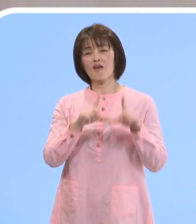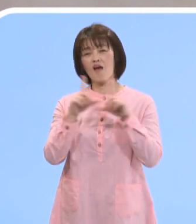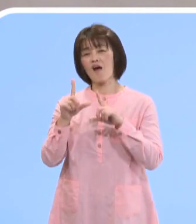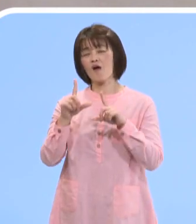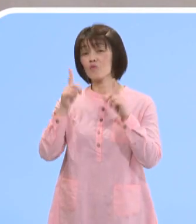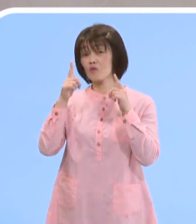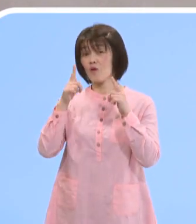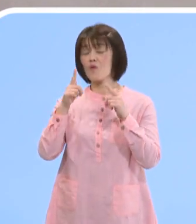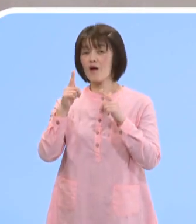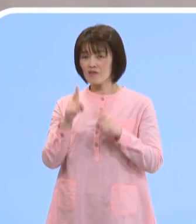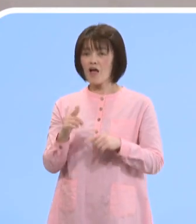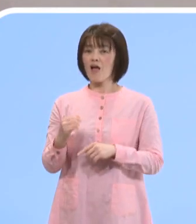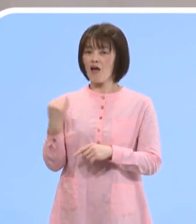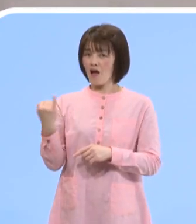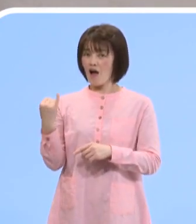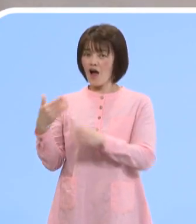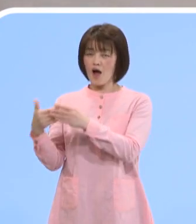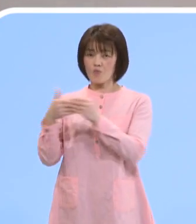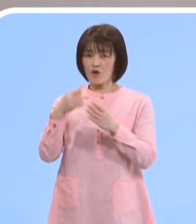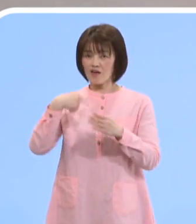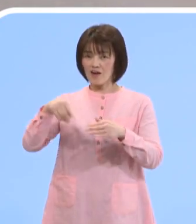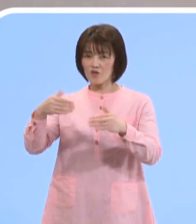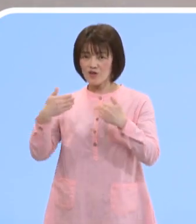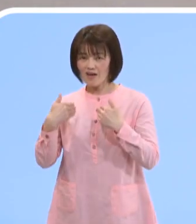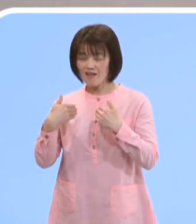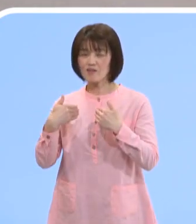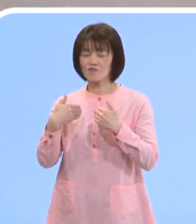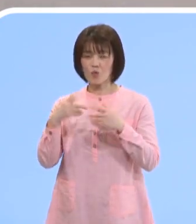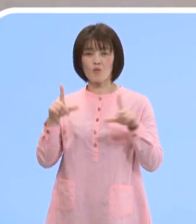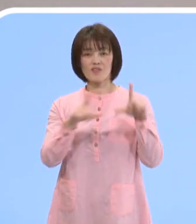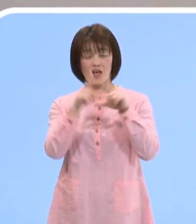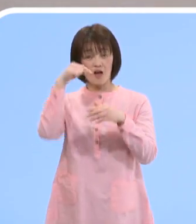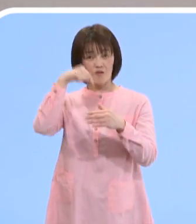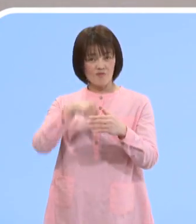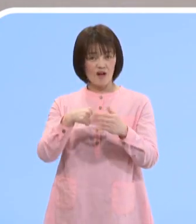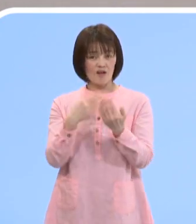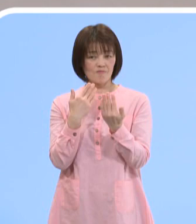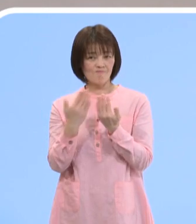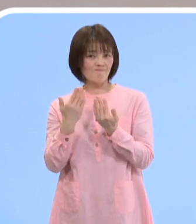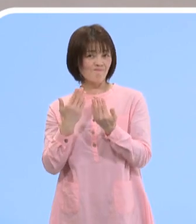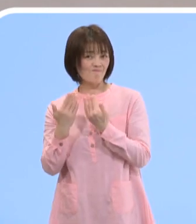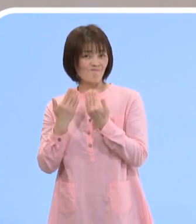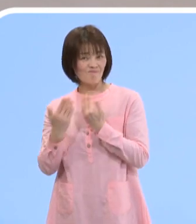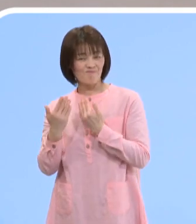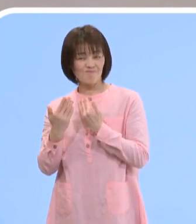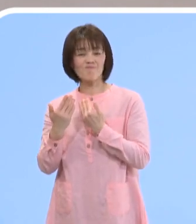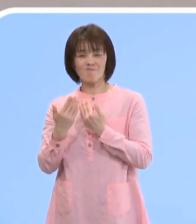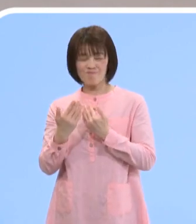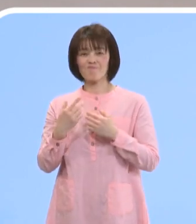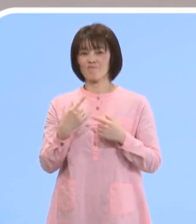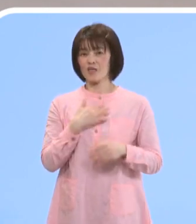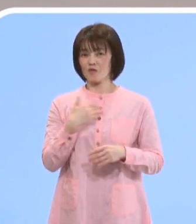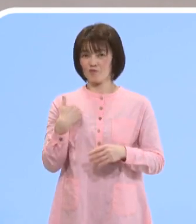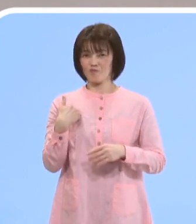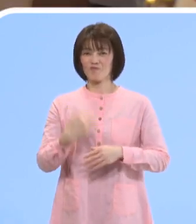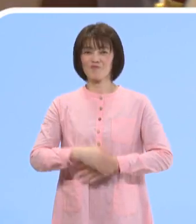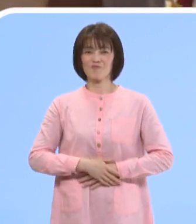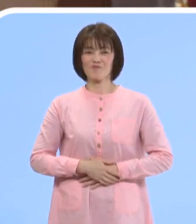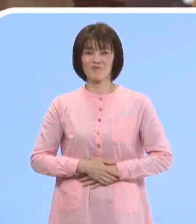という感じで、うん、やっぱり子供を迎えに行かないといけないから、やっぱりそれなりに段取りして、うん、この時間を迎えに行って連れて帰るの